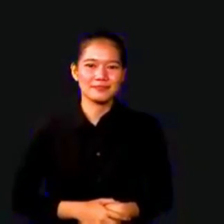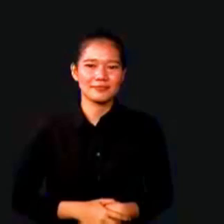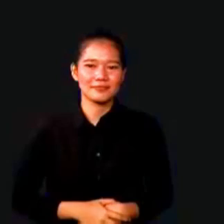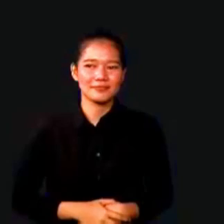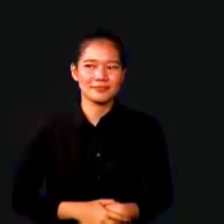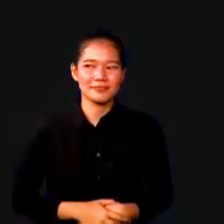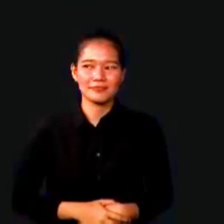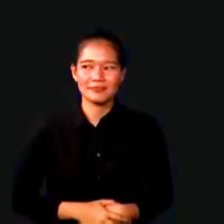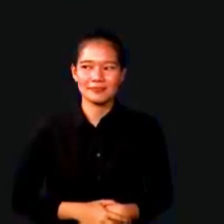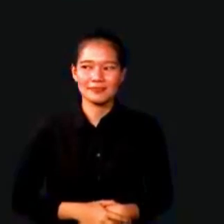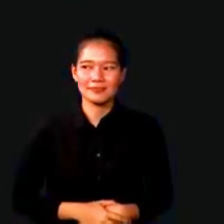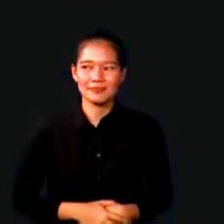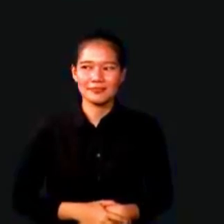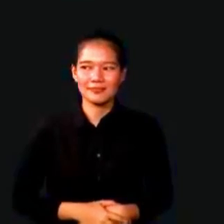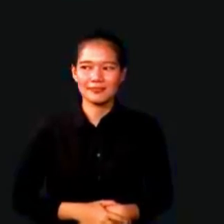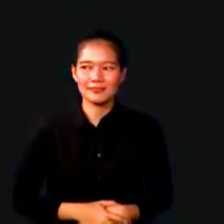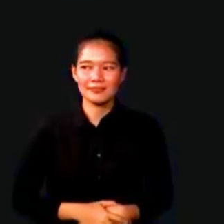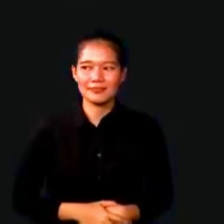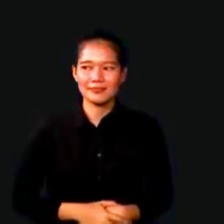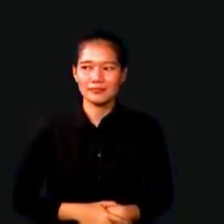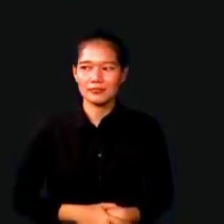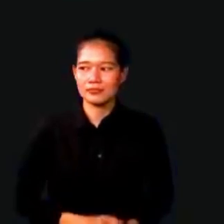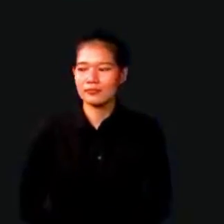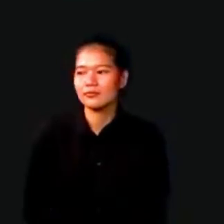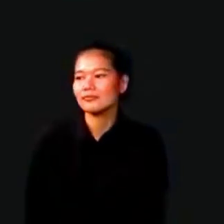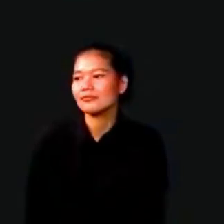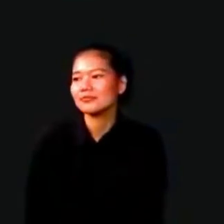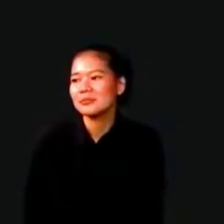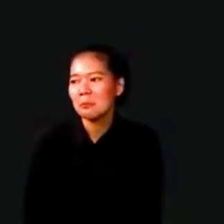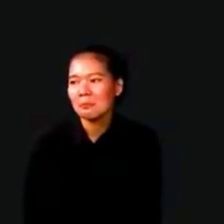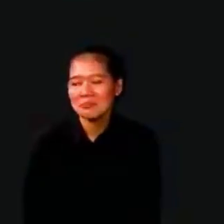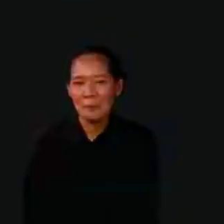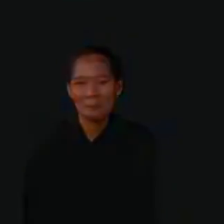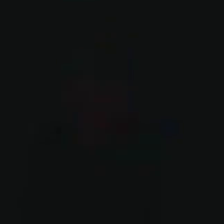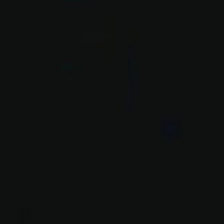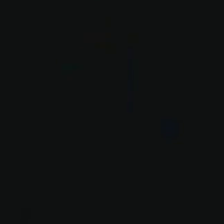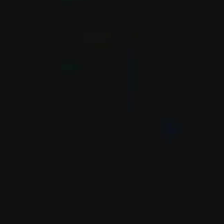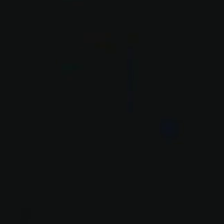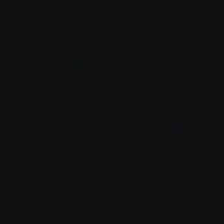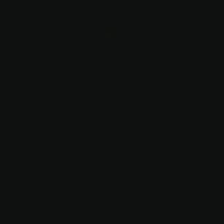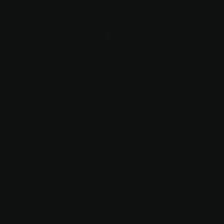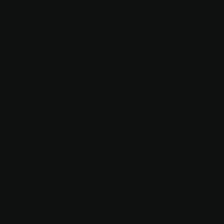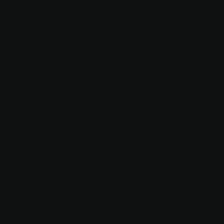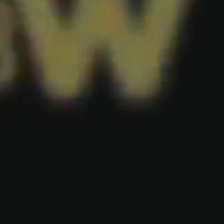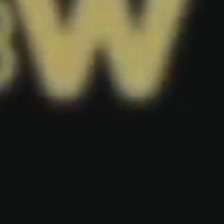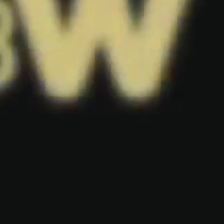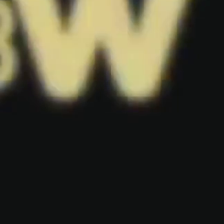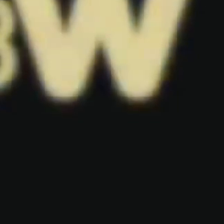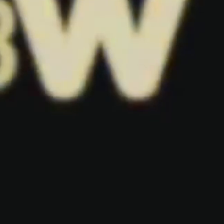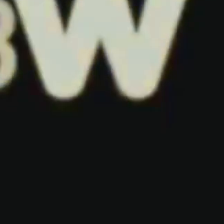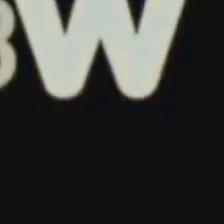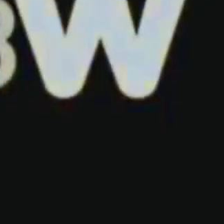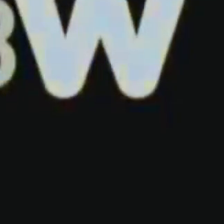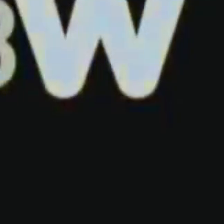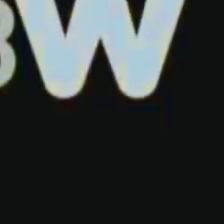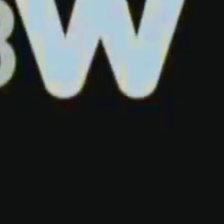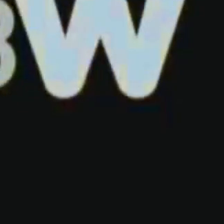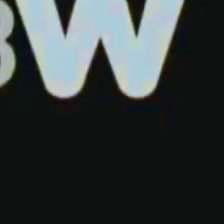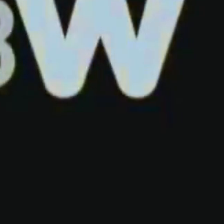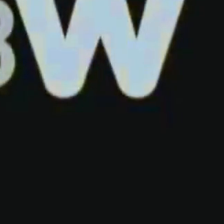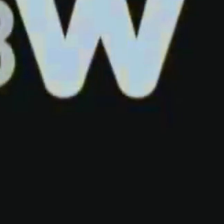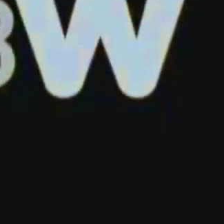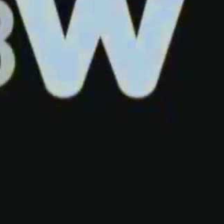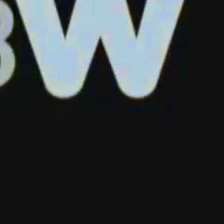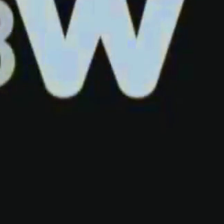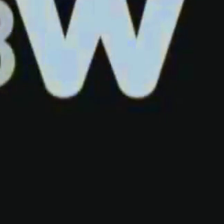Hai sahabat melihat hidung dan 3 wajib